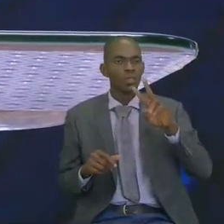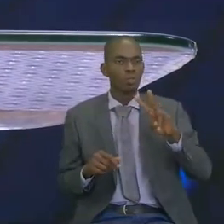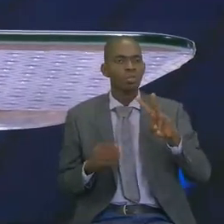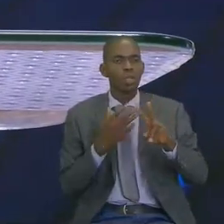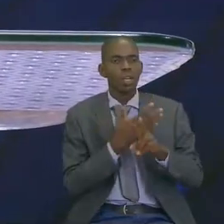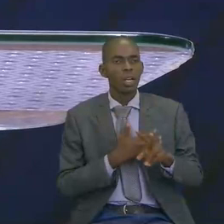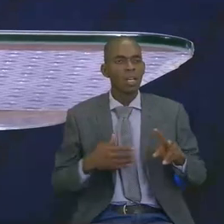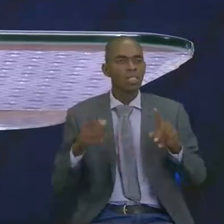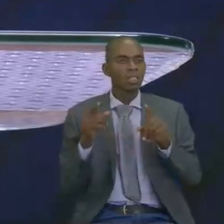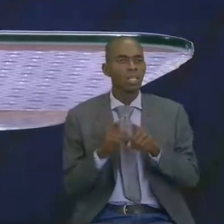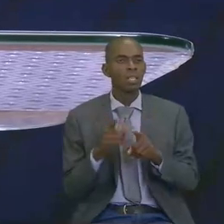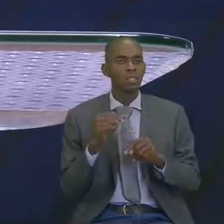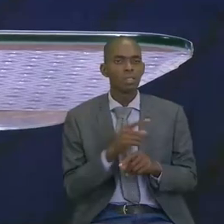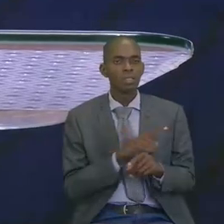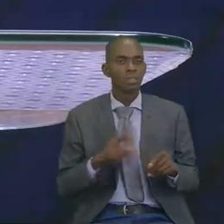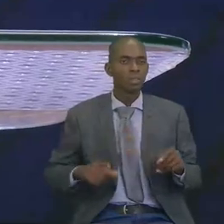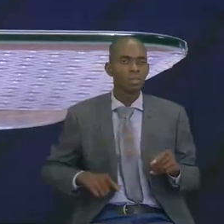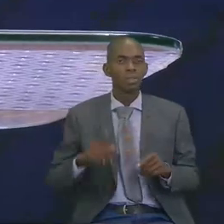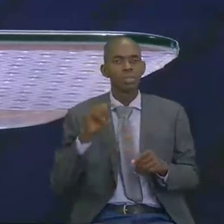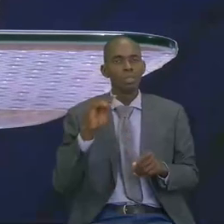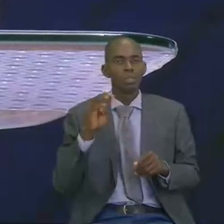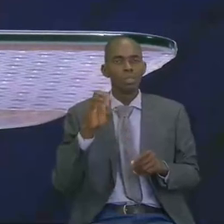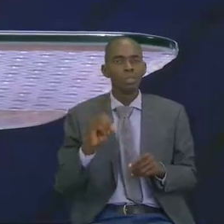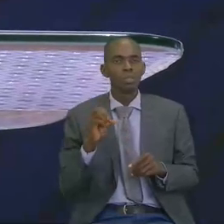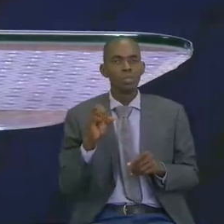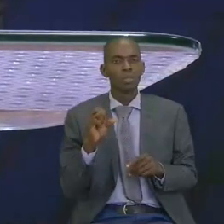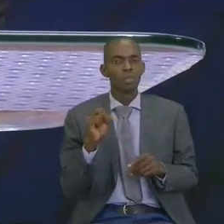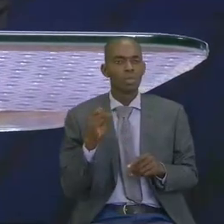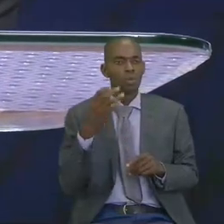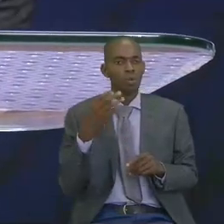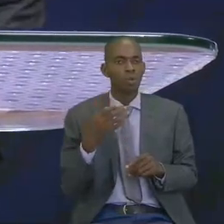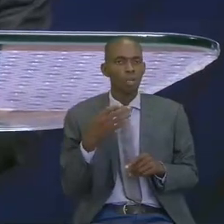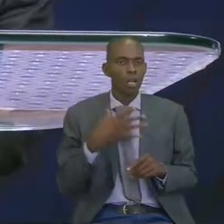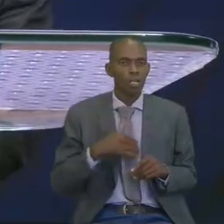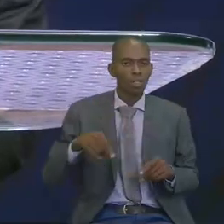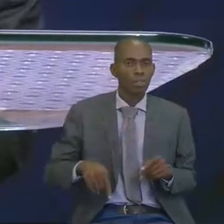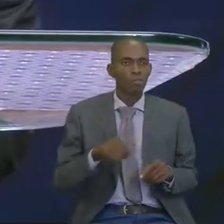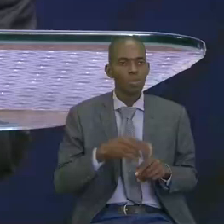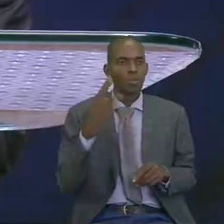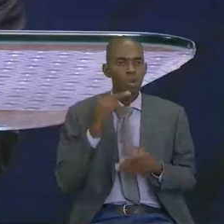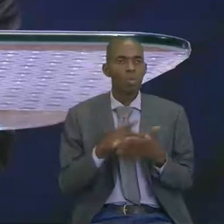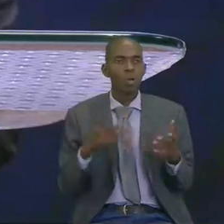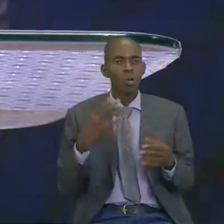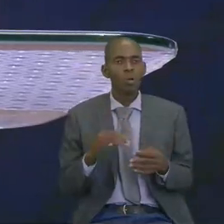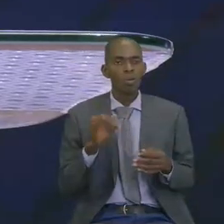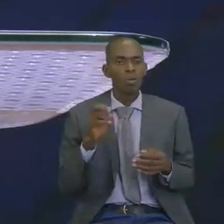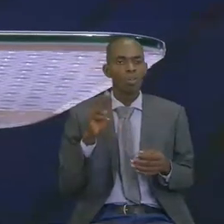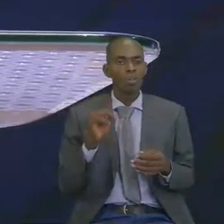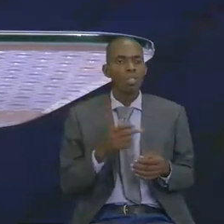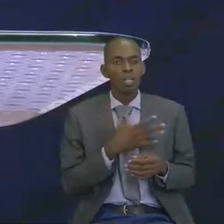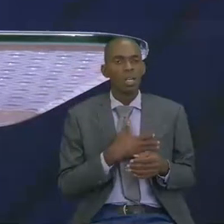Et comme les doigts des pieds étaient en partie de fer et en partie d'argile,